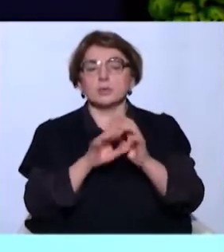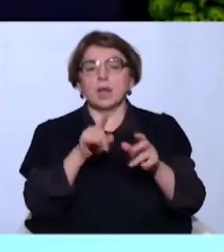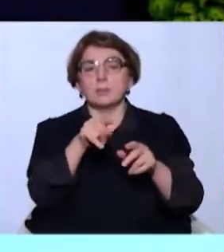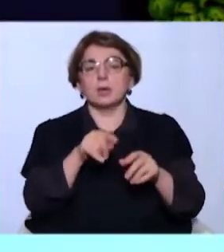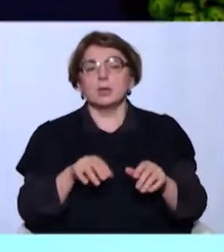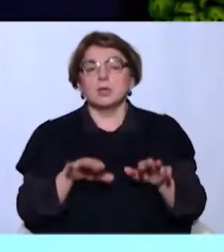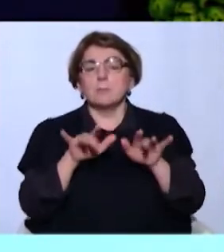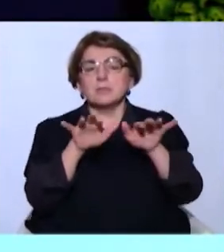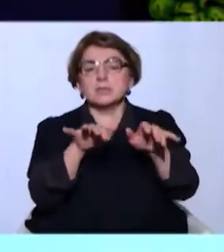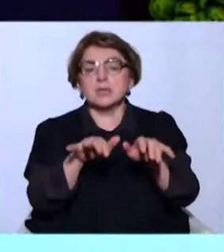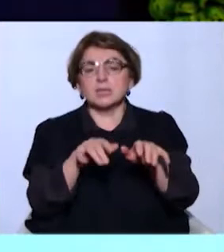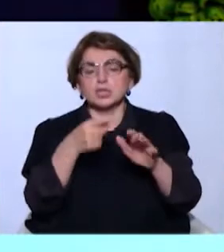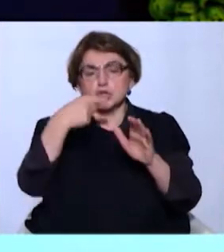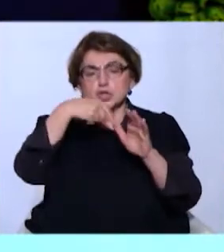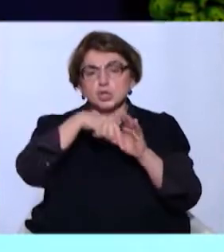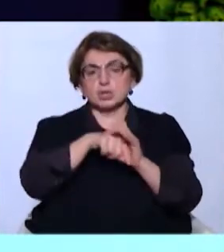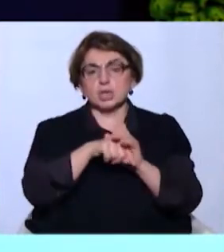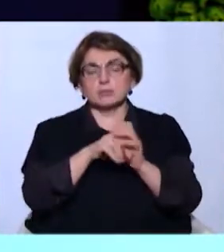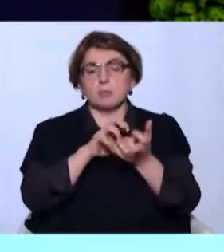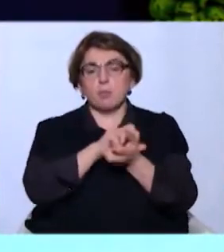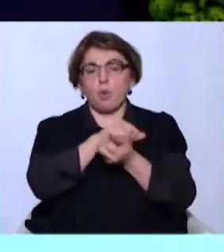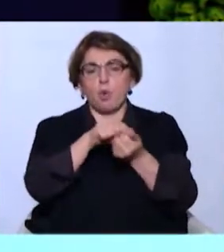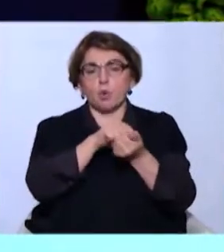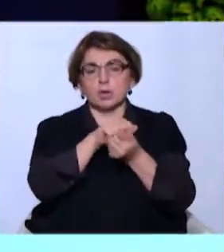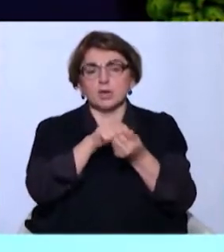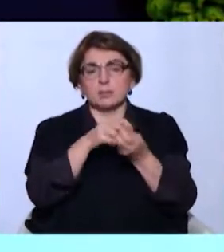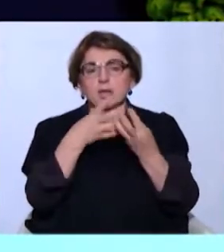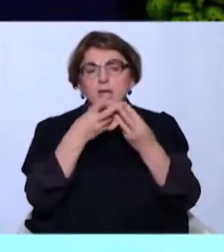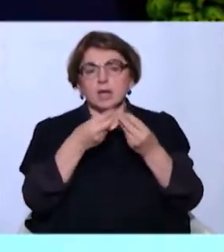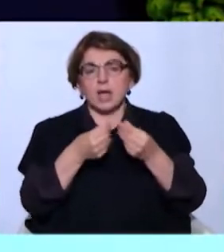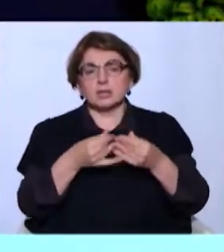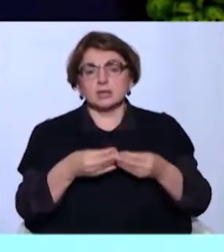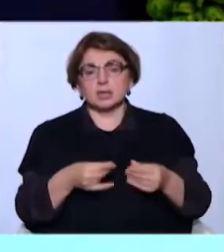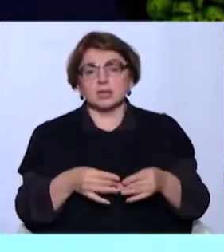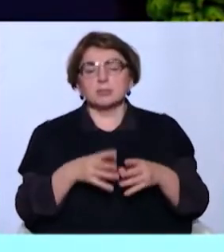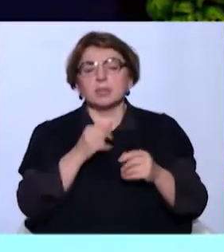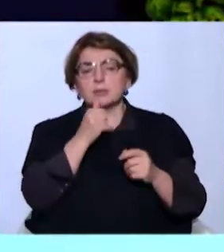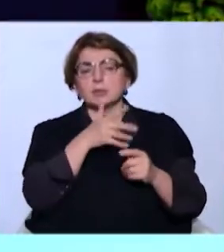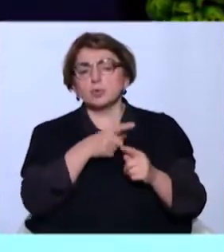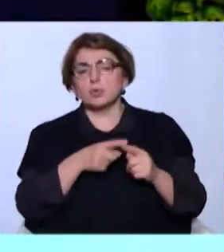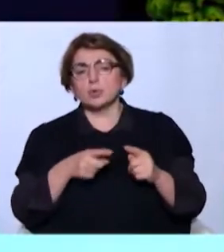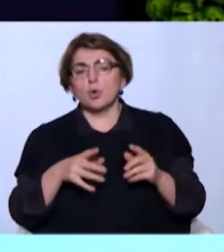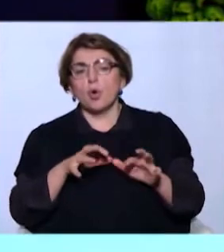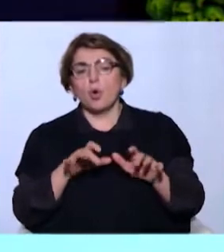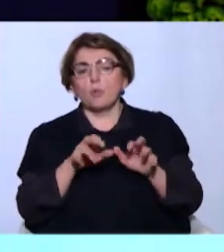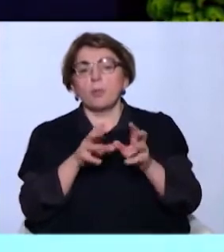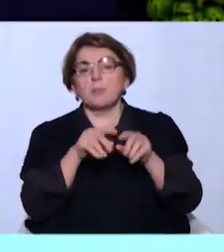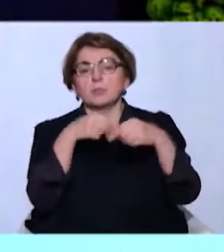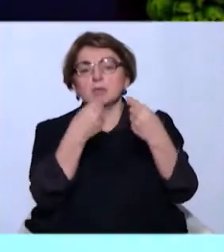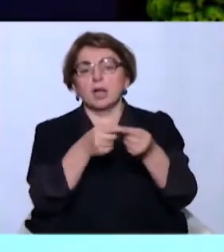ხდება მწერის შიგთავსის მონელება, ნახევრად გათხიერება, შემდეგ რამდენიმე ხნის შემდეგ მიდის ობობა და